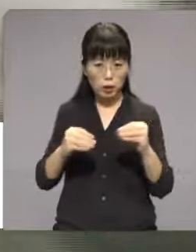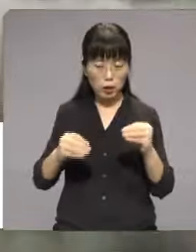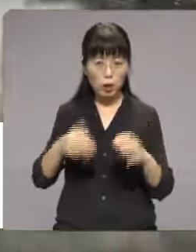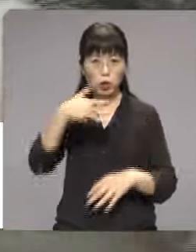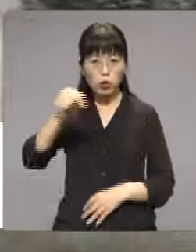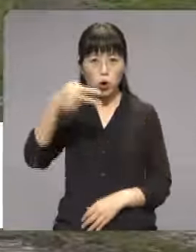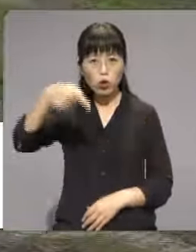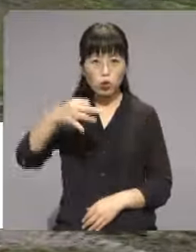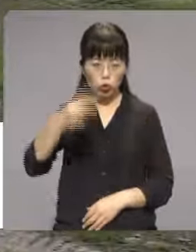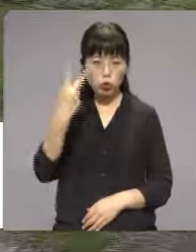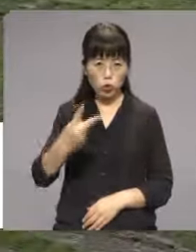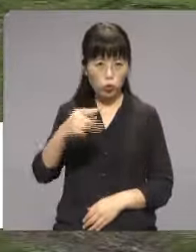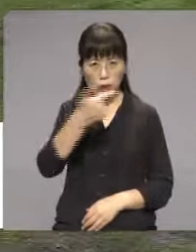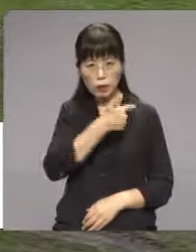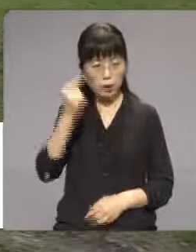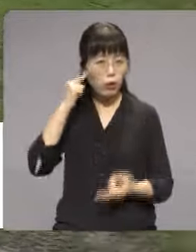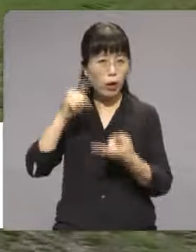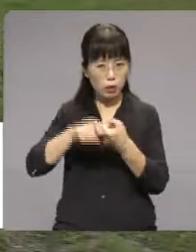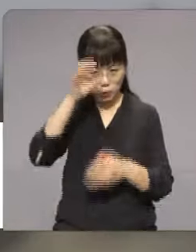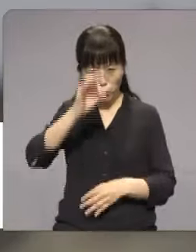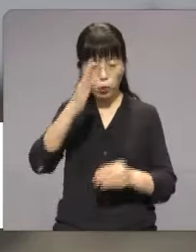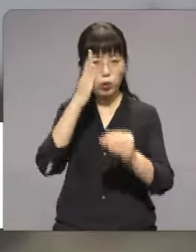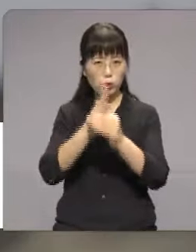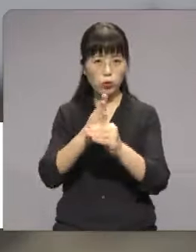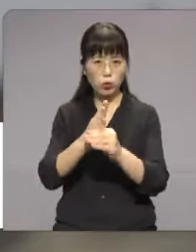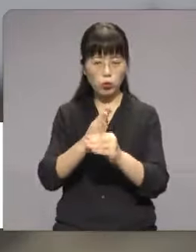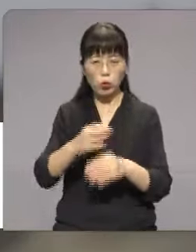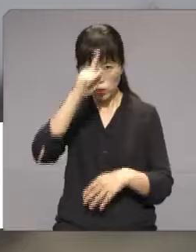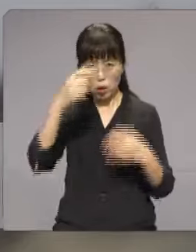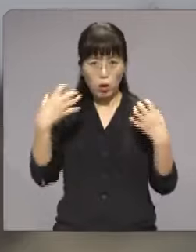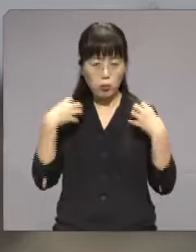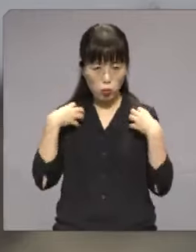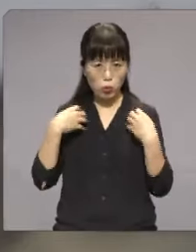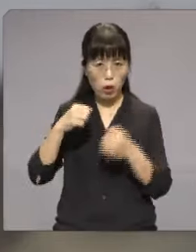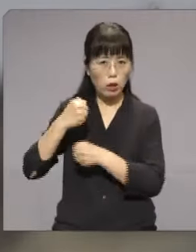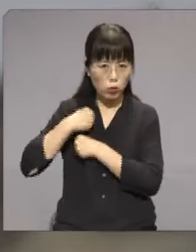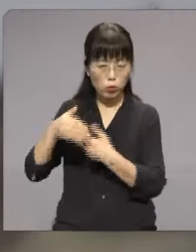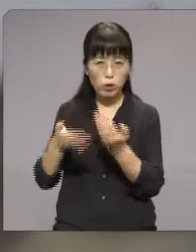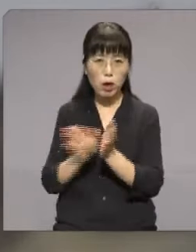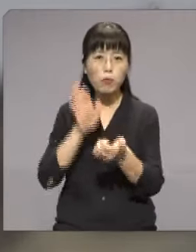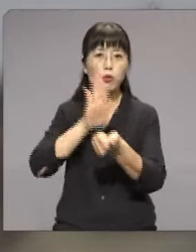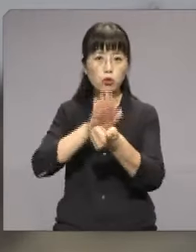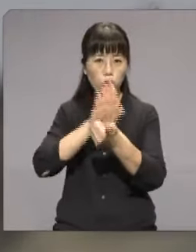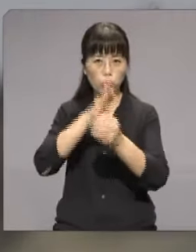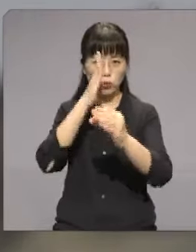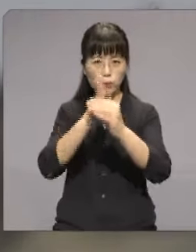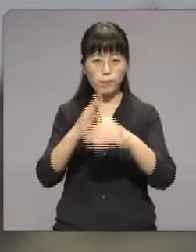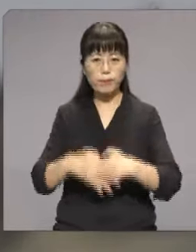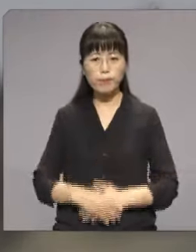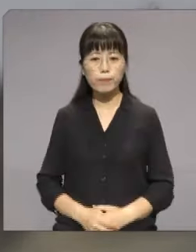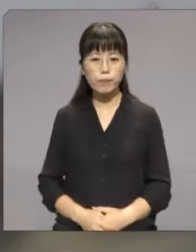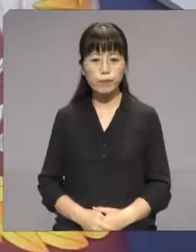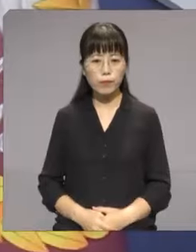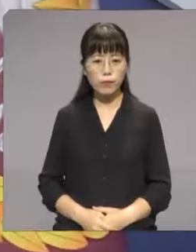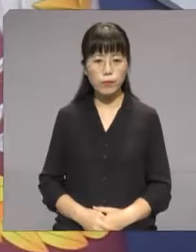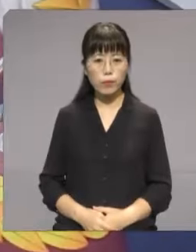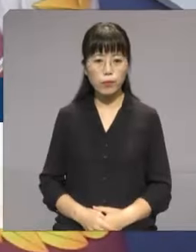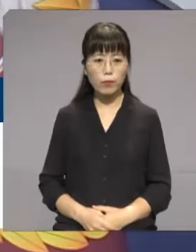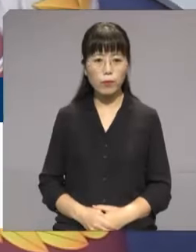천궁2에 큰 관심을 보이고 있습니다. 정부와 군 당국도 측면 지원 중입니다.